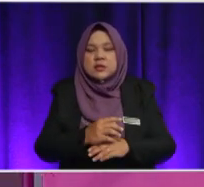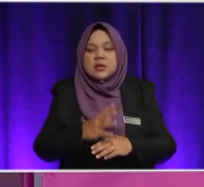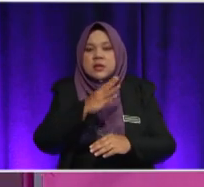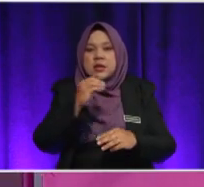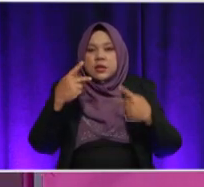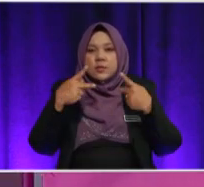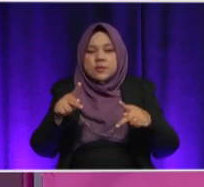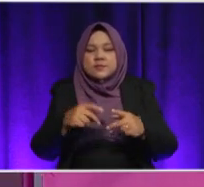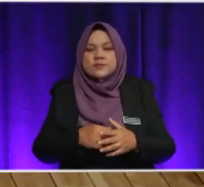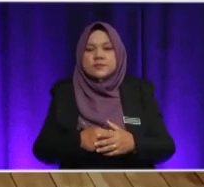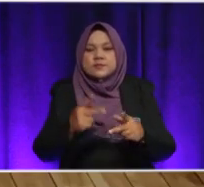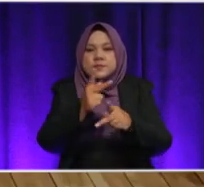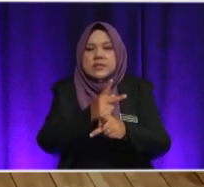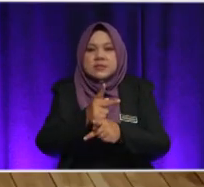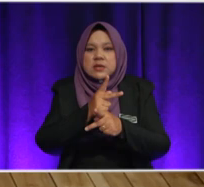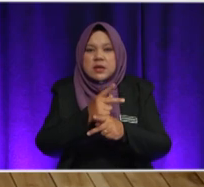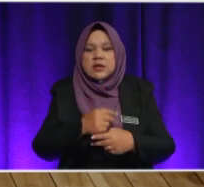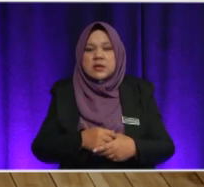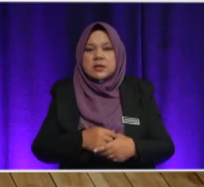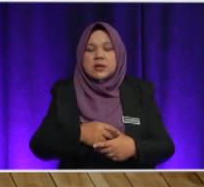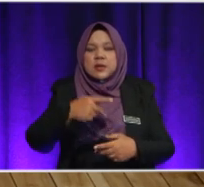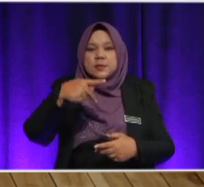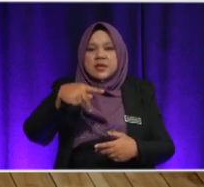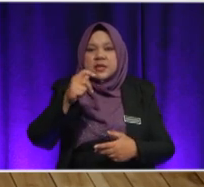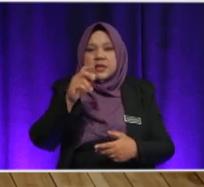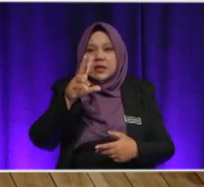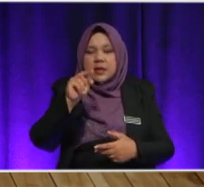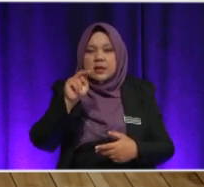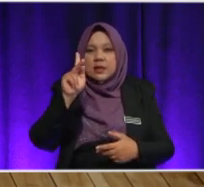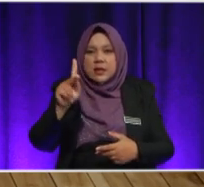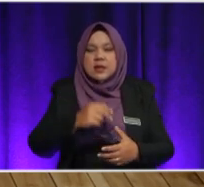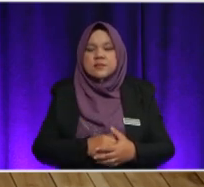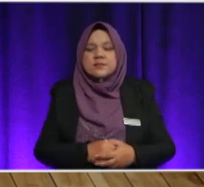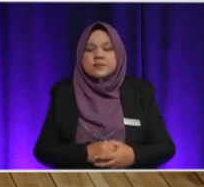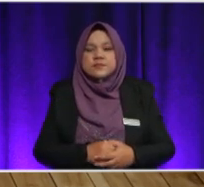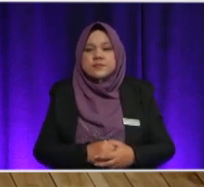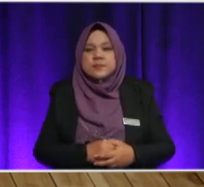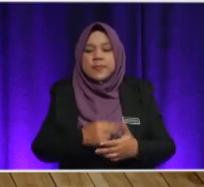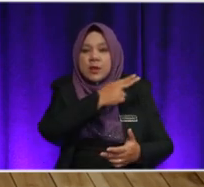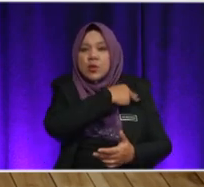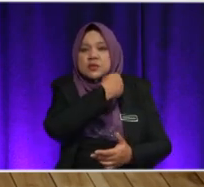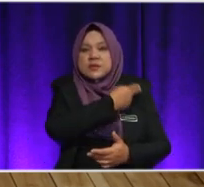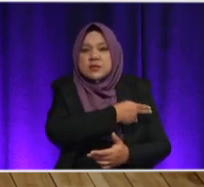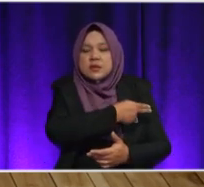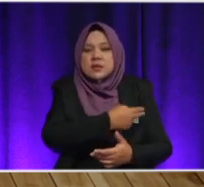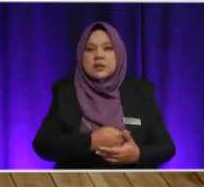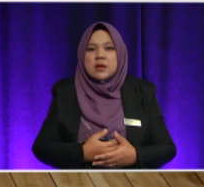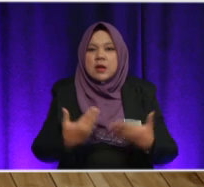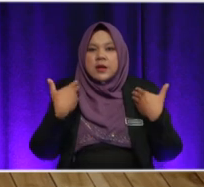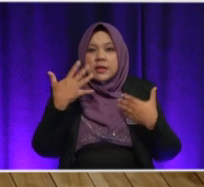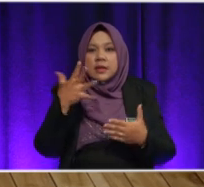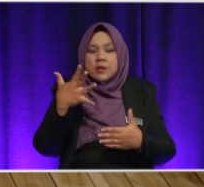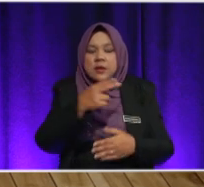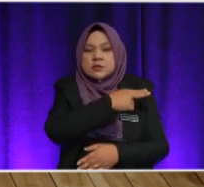perluasan penjagaan kepernikmatan PT ng di Hospital sebenarnya di Hospital kita 15 buah